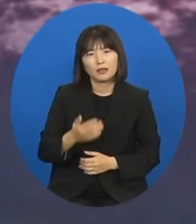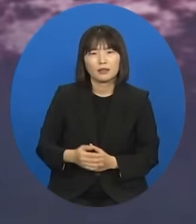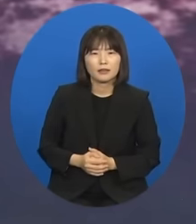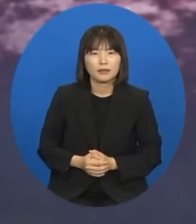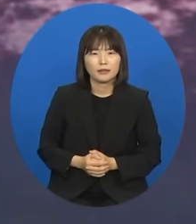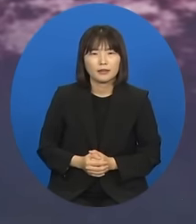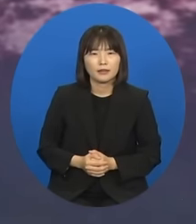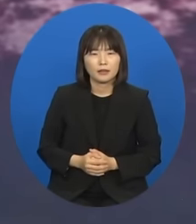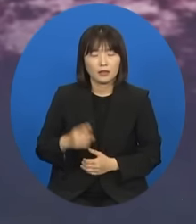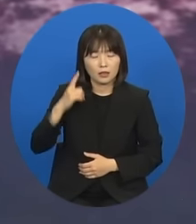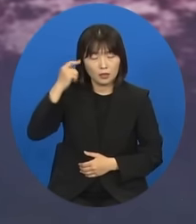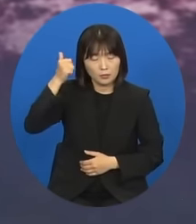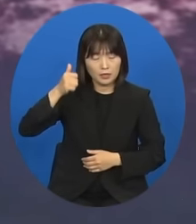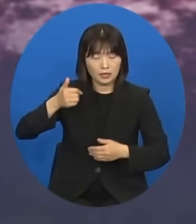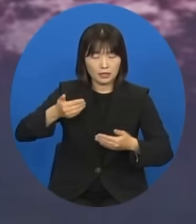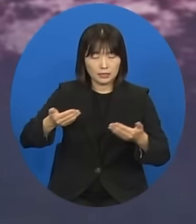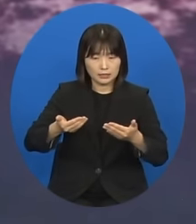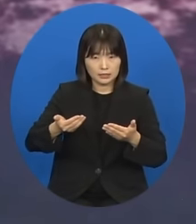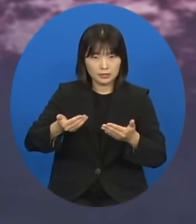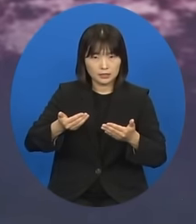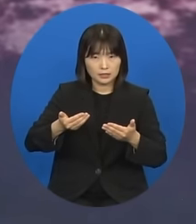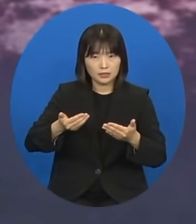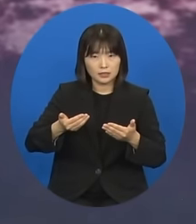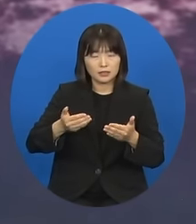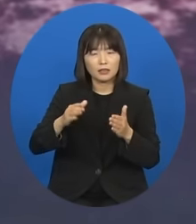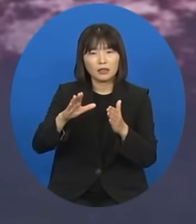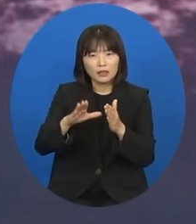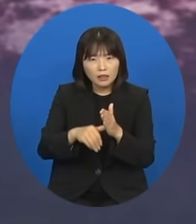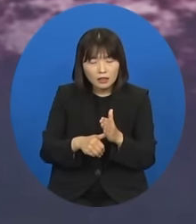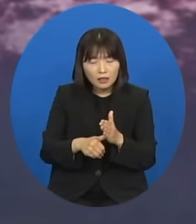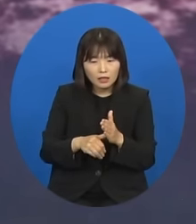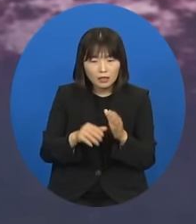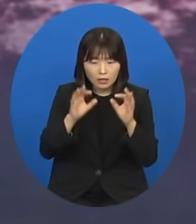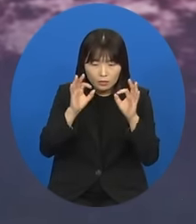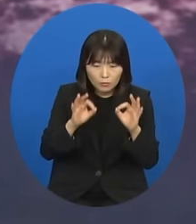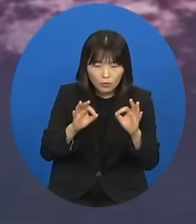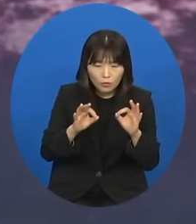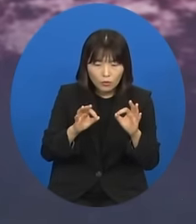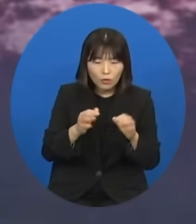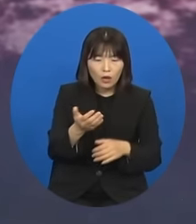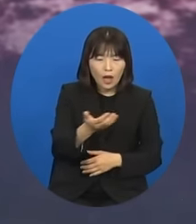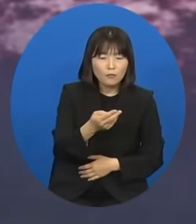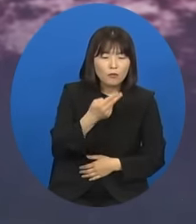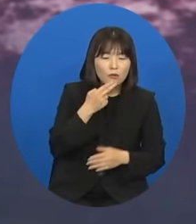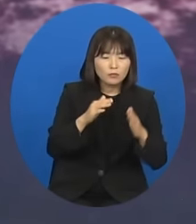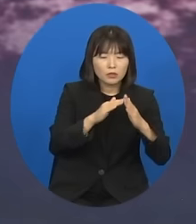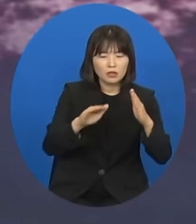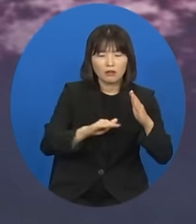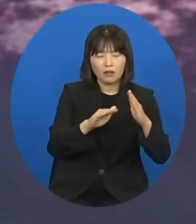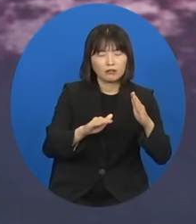목회를 하다 보니까요 안 아픈 가정이 어